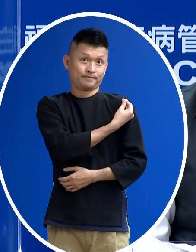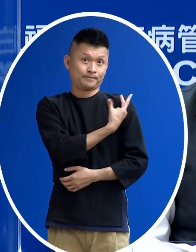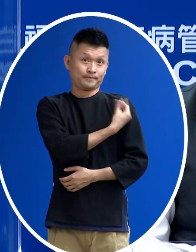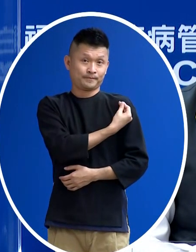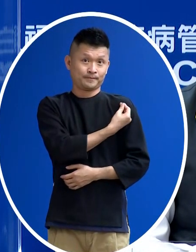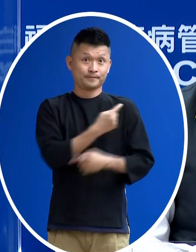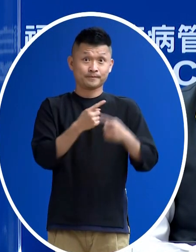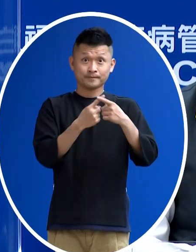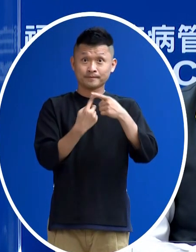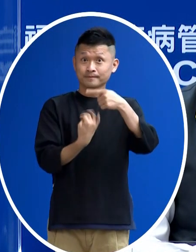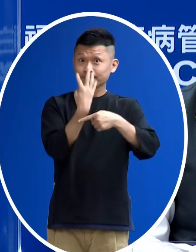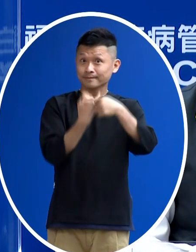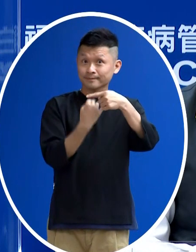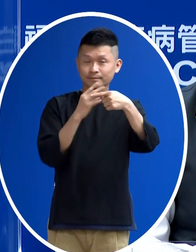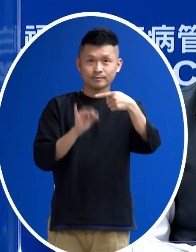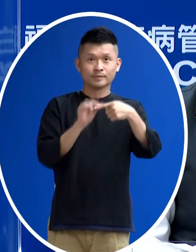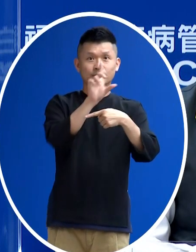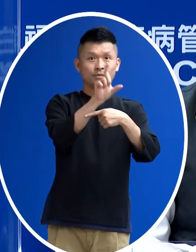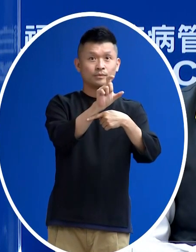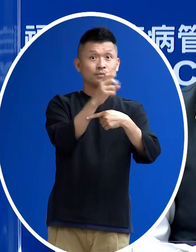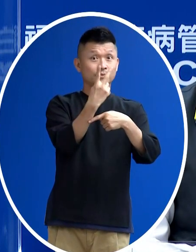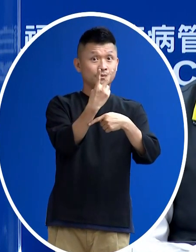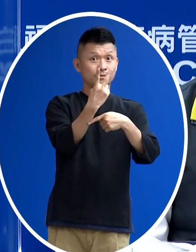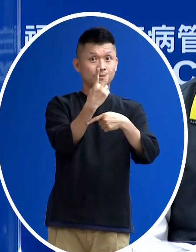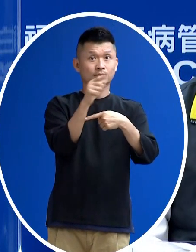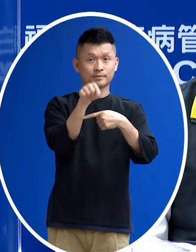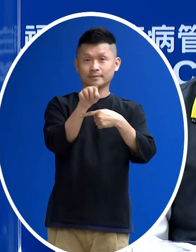经达到了已经